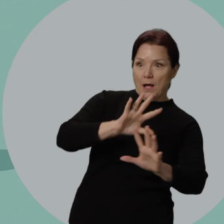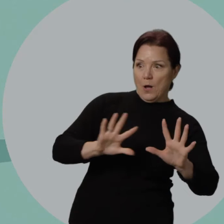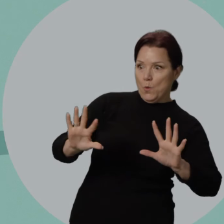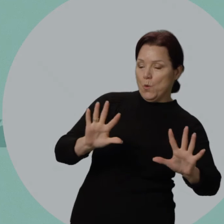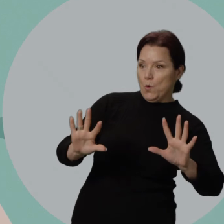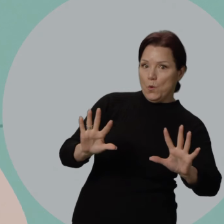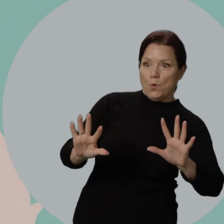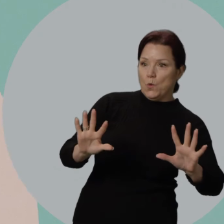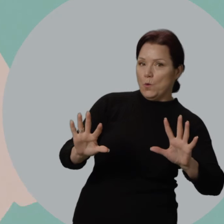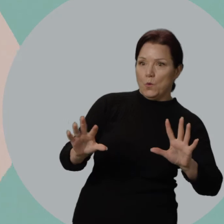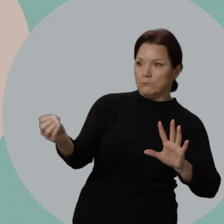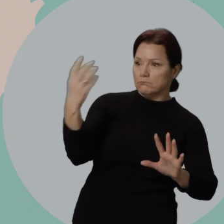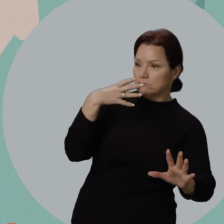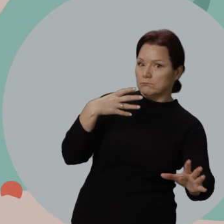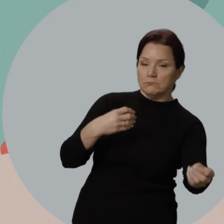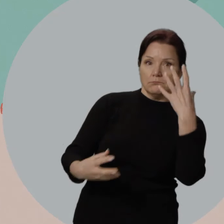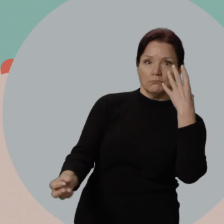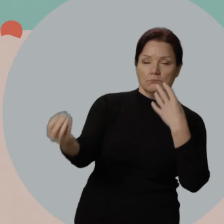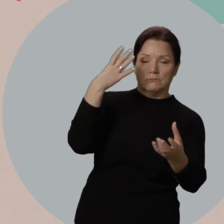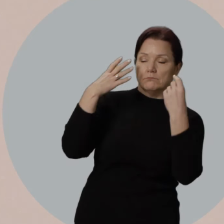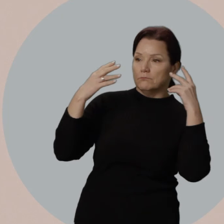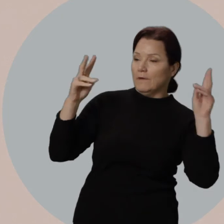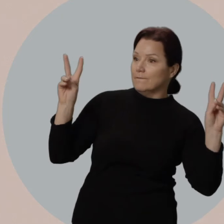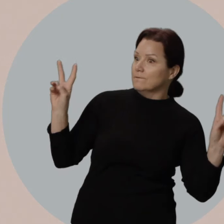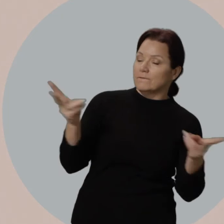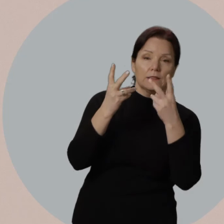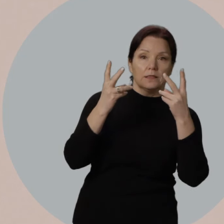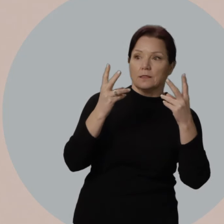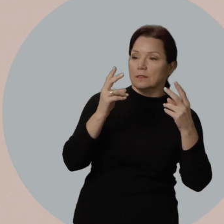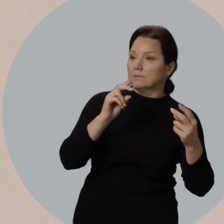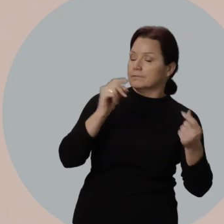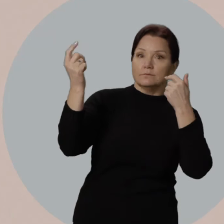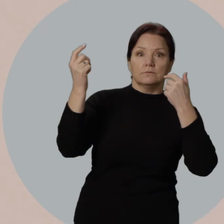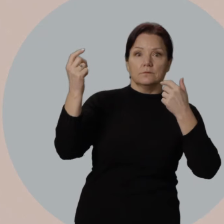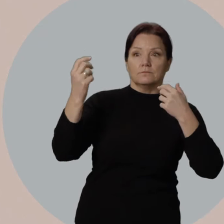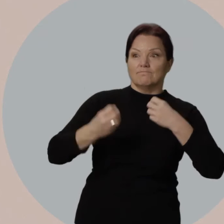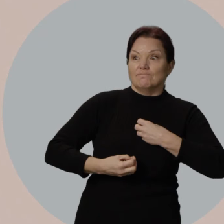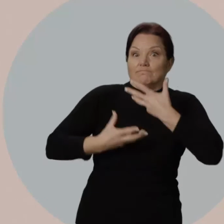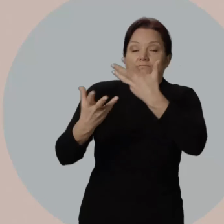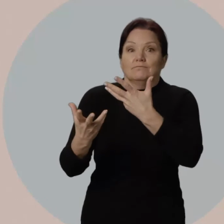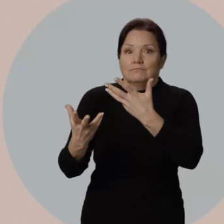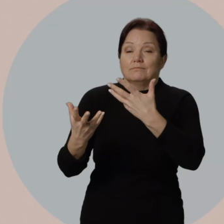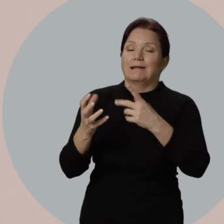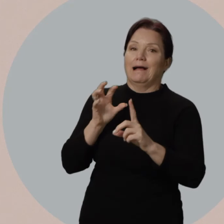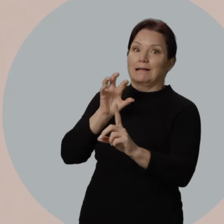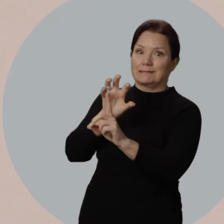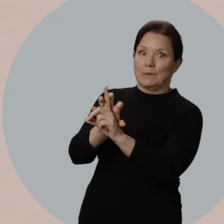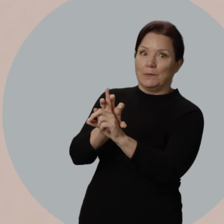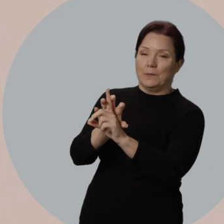à son environnement. Elle tombe vite en surcharge qui arrive à ce qu'elle peut communiquer avec une agression.